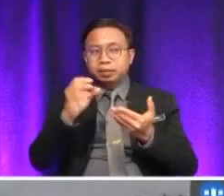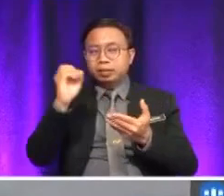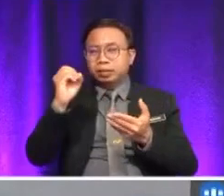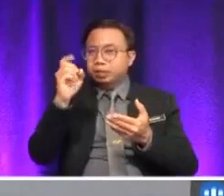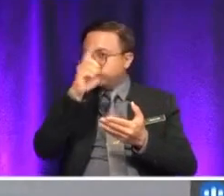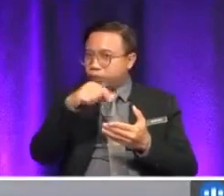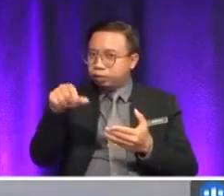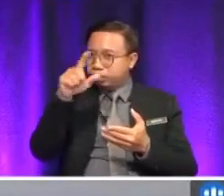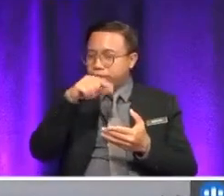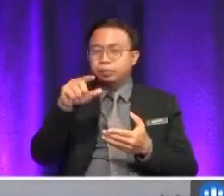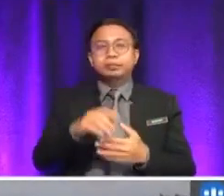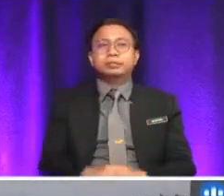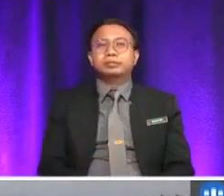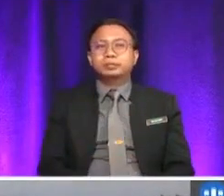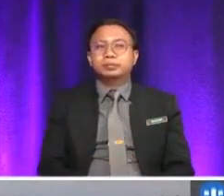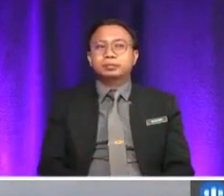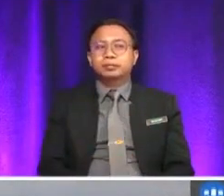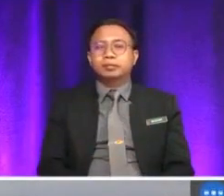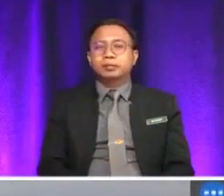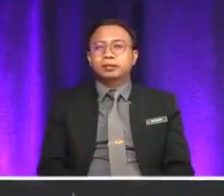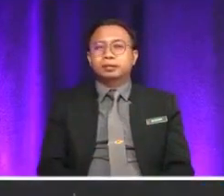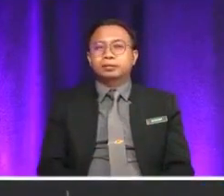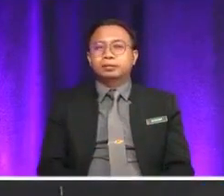bulat-bulat. Nanti boleh jumpa dengan dia.